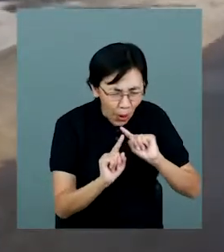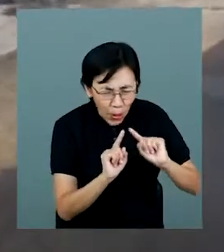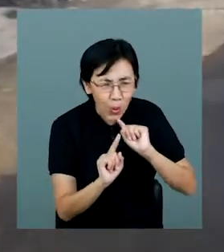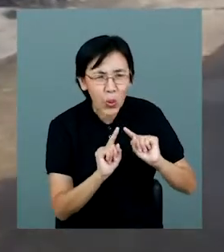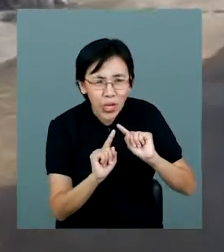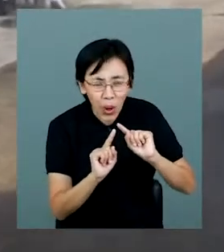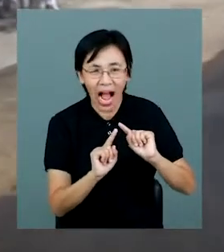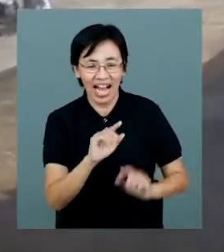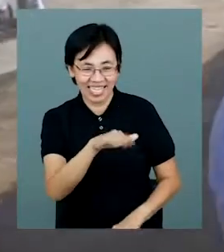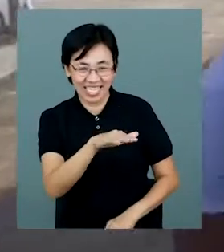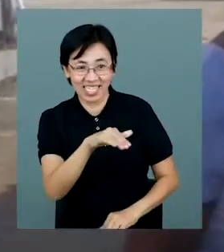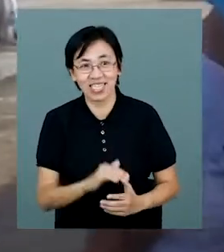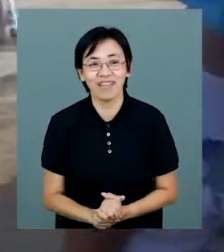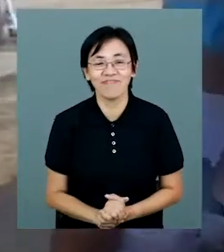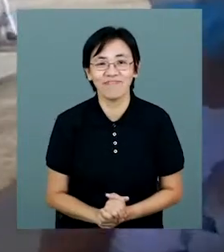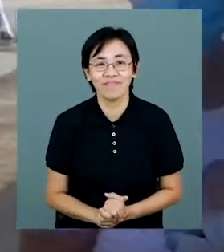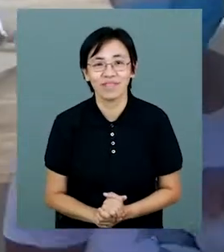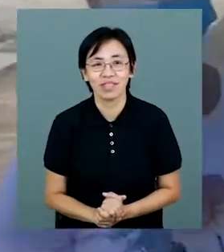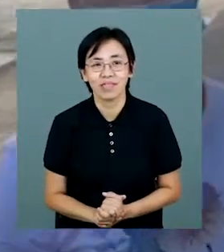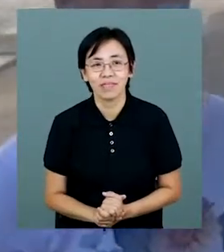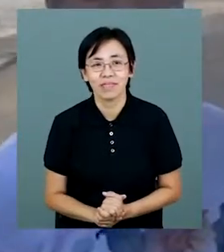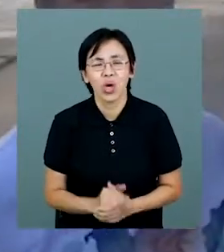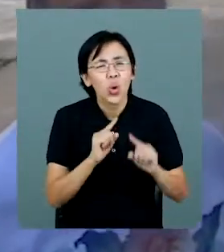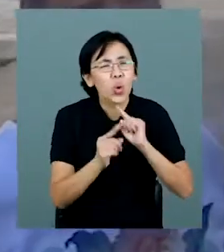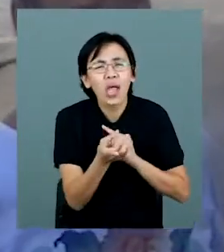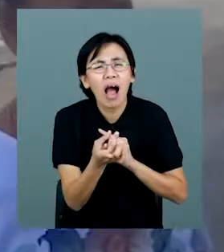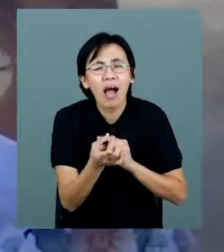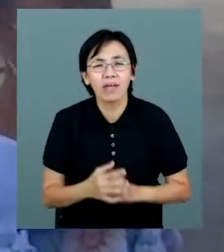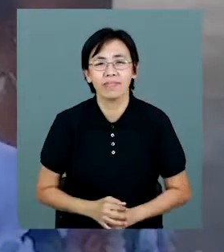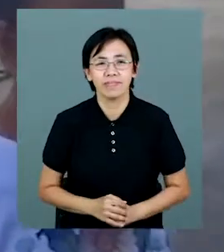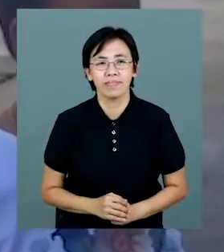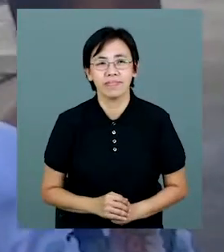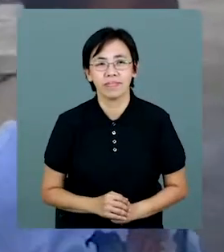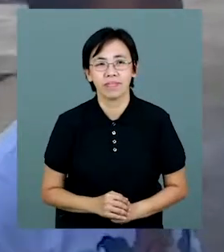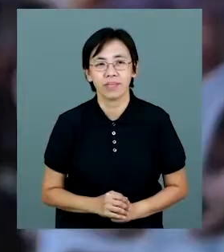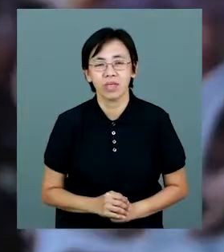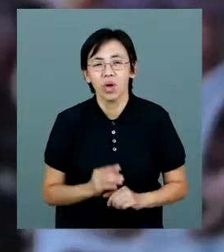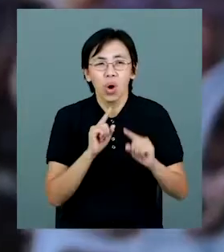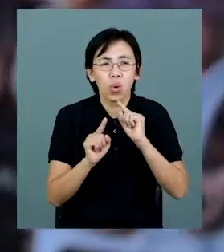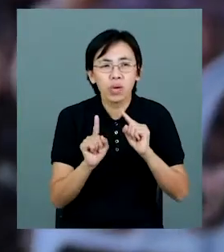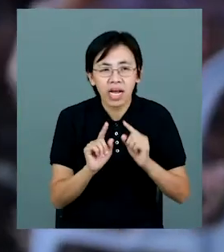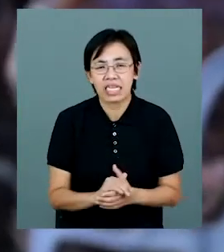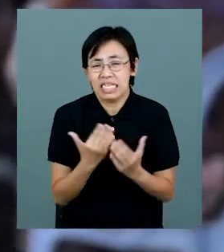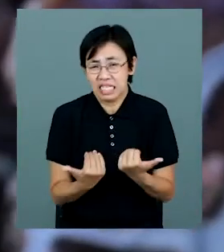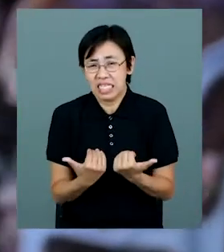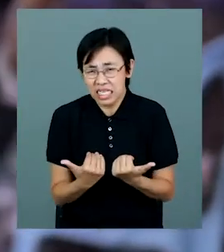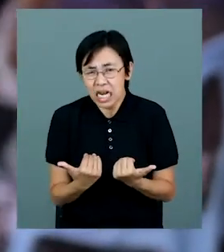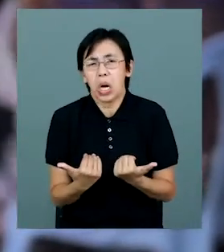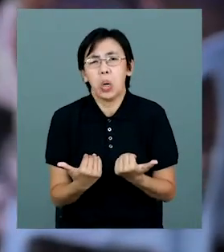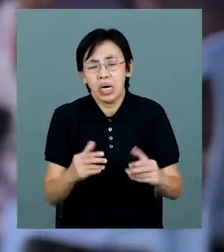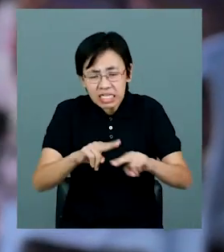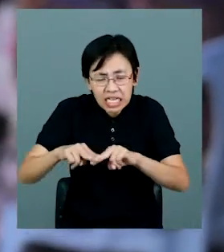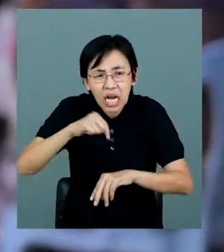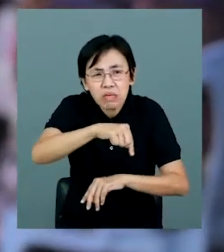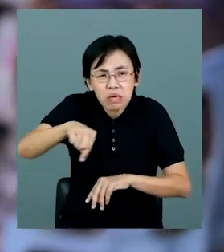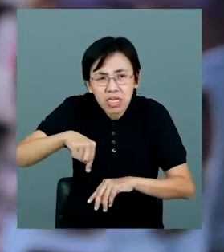เลยนะ มะเต็งมาครับที่กำลังบอกกำลังคุยเรื่องอะไรครับเนี่ย ก็ตอนนี้อ่ะบ